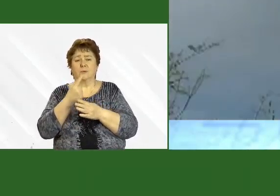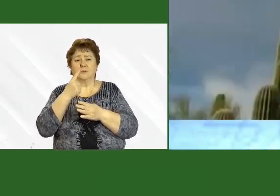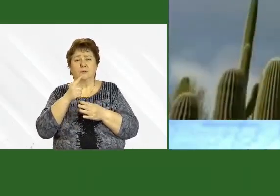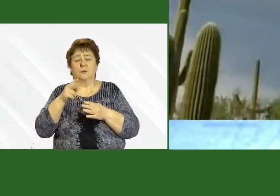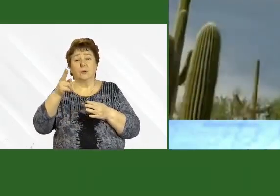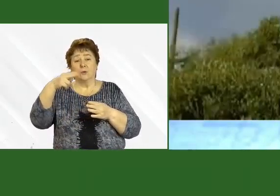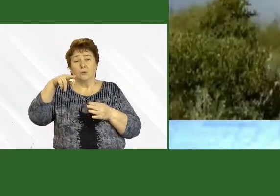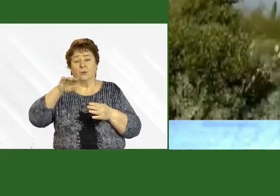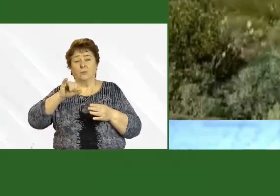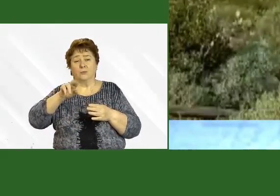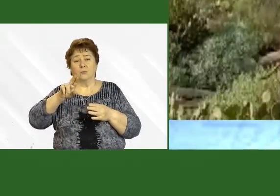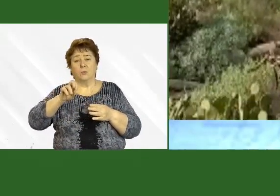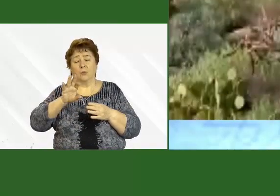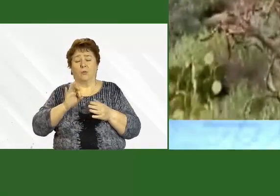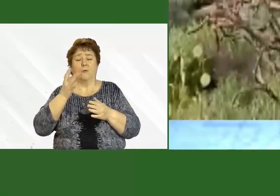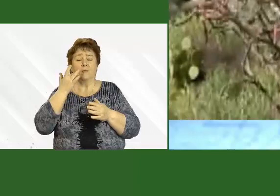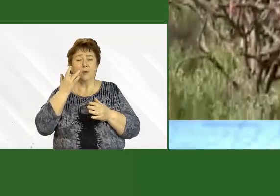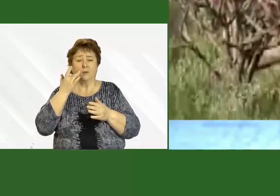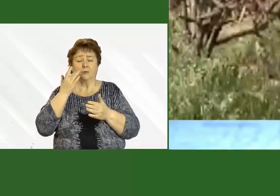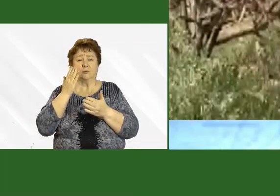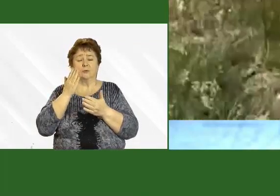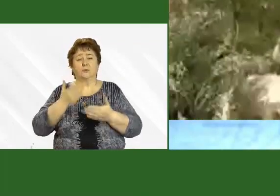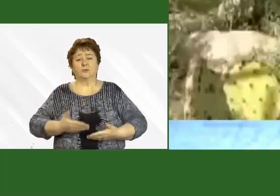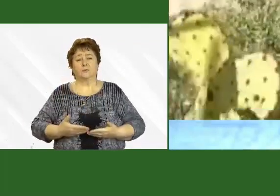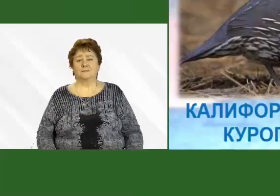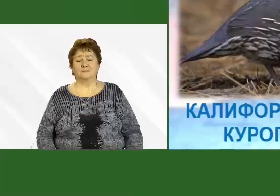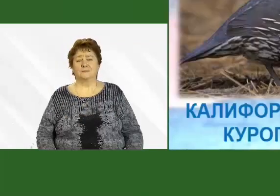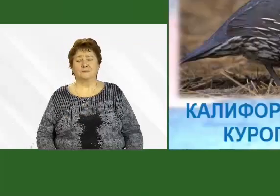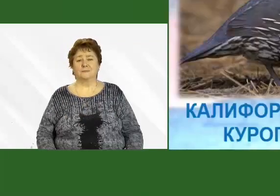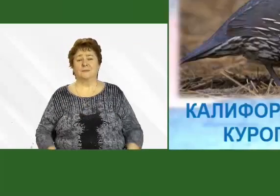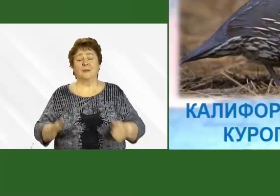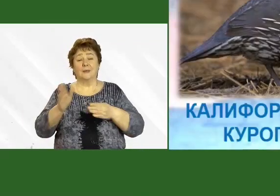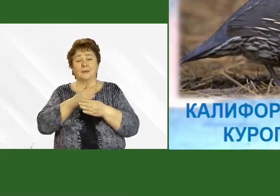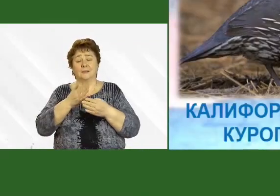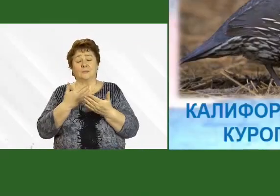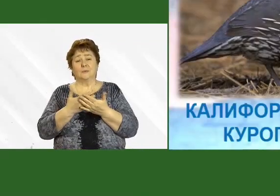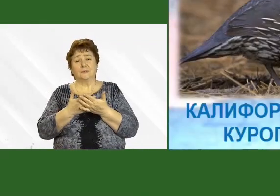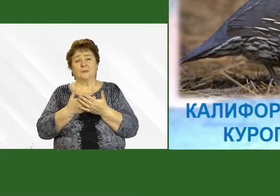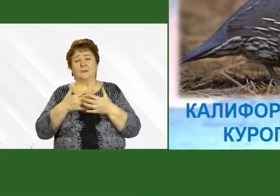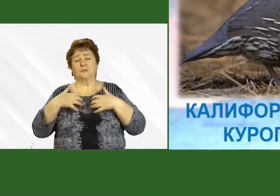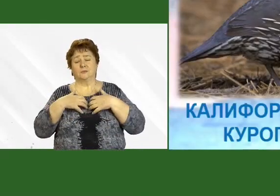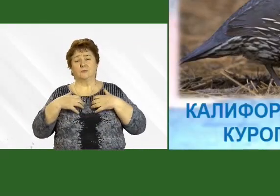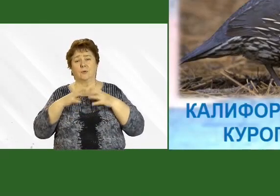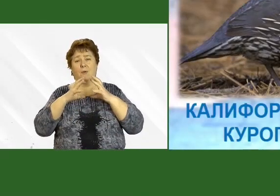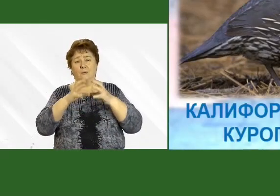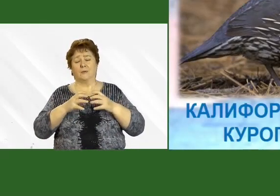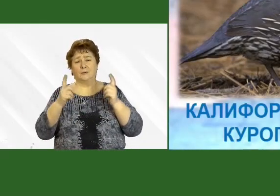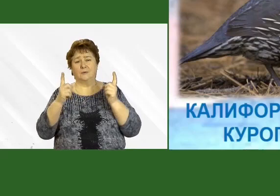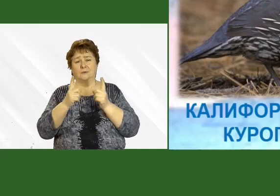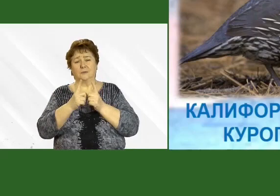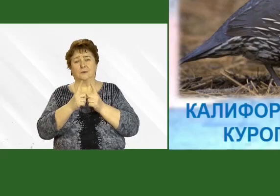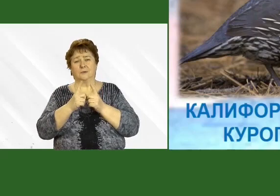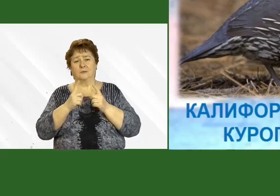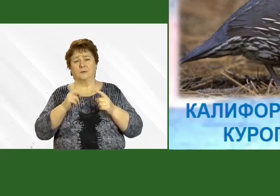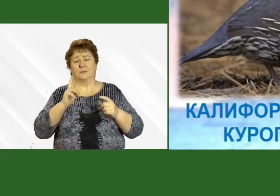дупла в которых поселяются птицы среди представителей животного мира встречаются